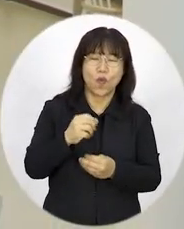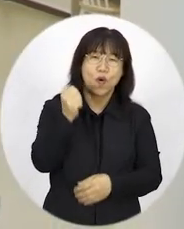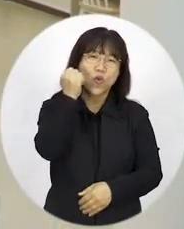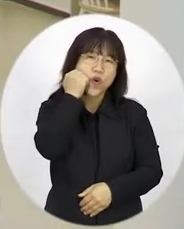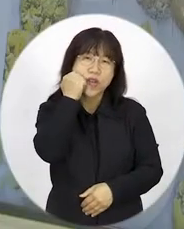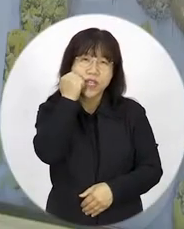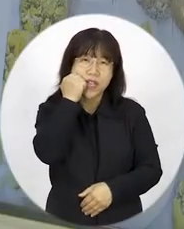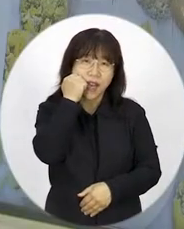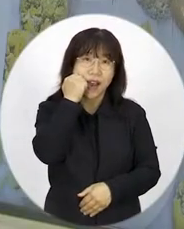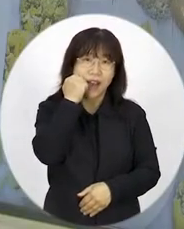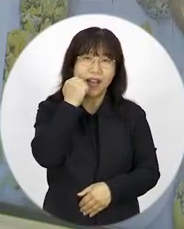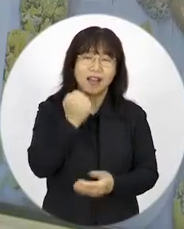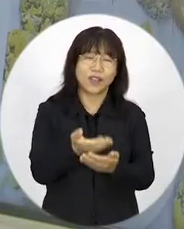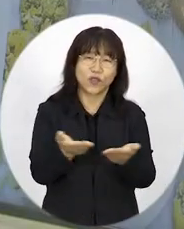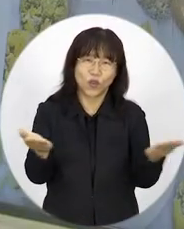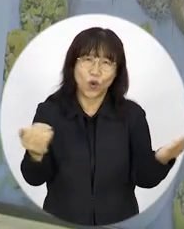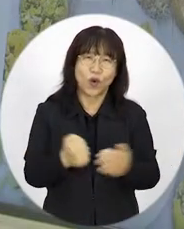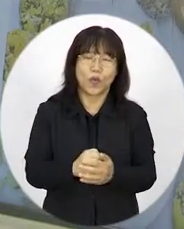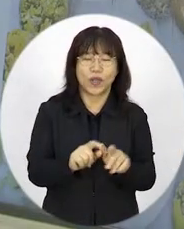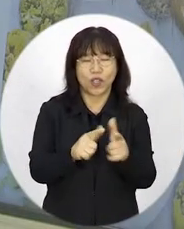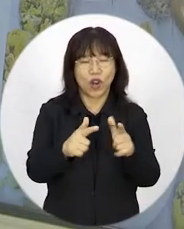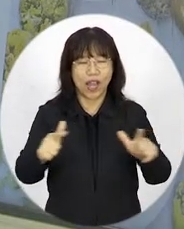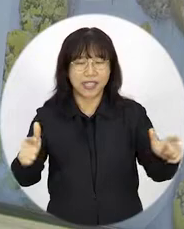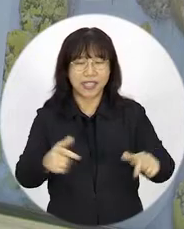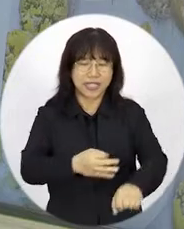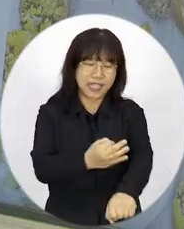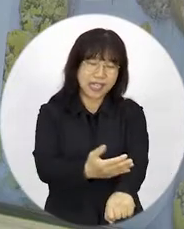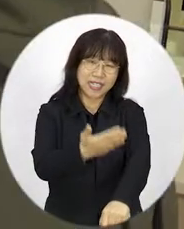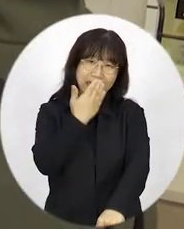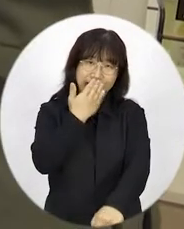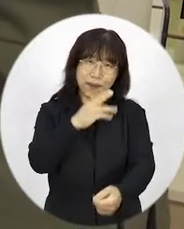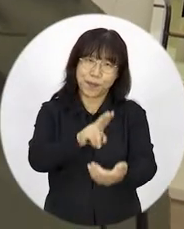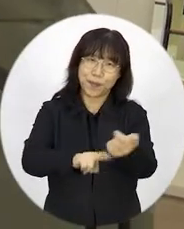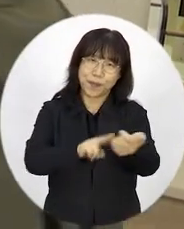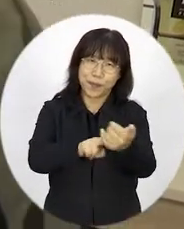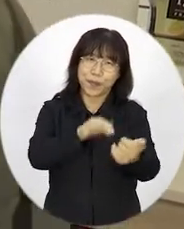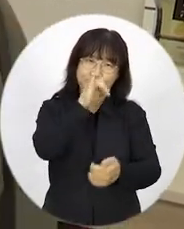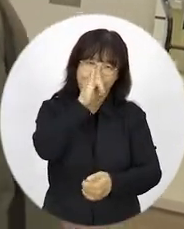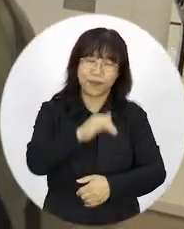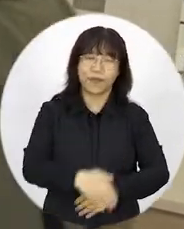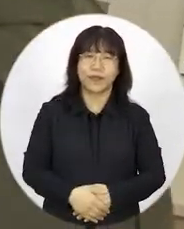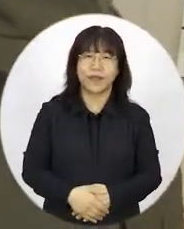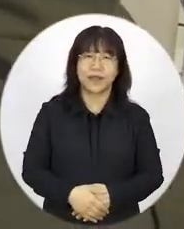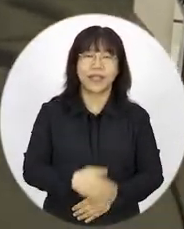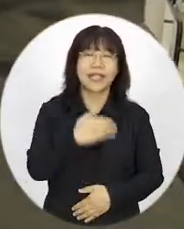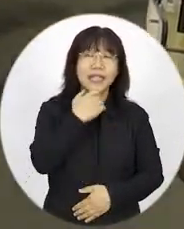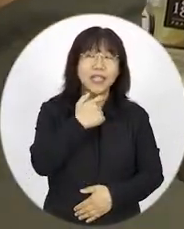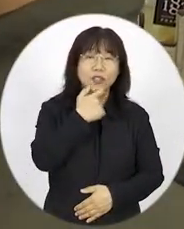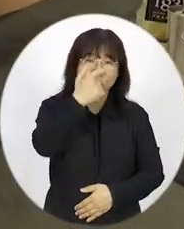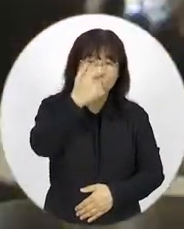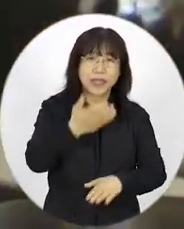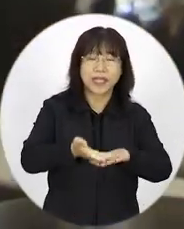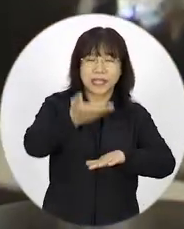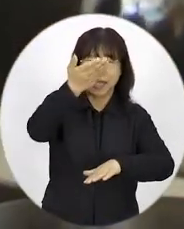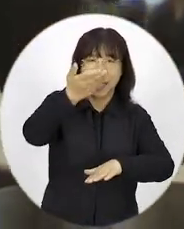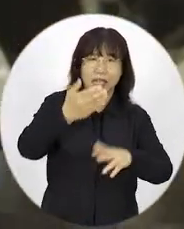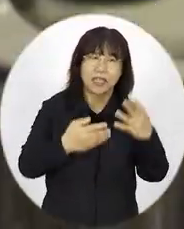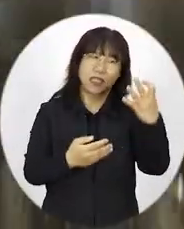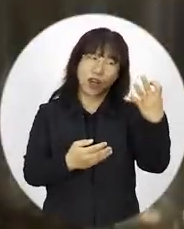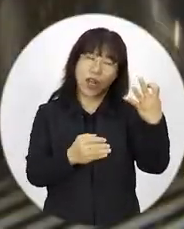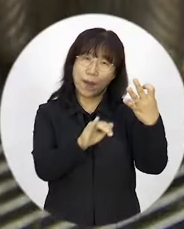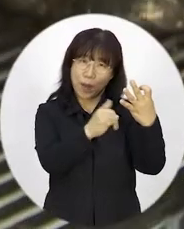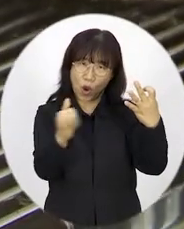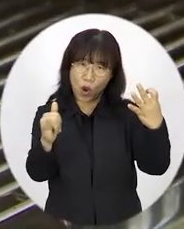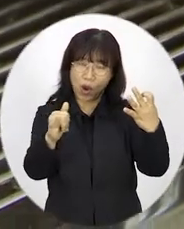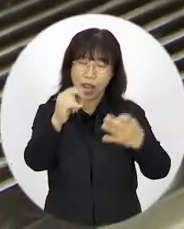등 디저트도 맛볼 수 있으며 스낵 등 다양한 간식거리도 판매하고 있습니다. 만 60세 이상의 어르신